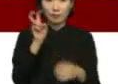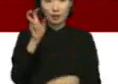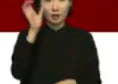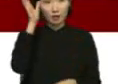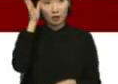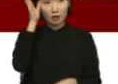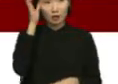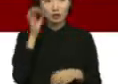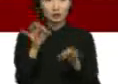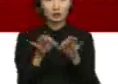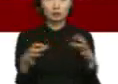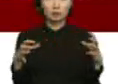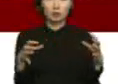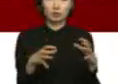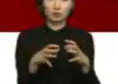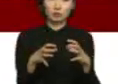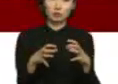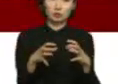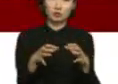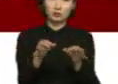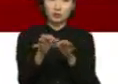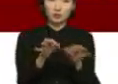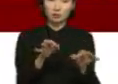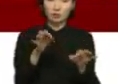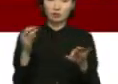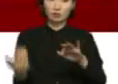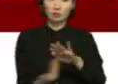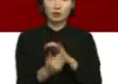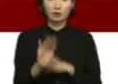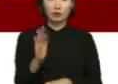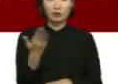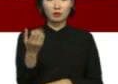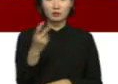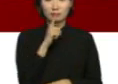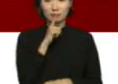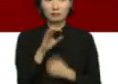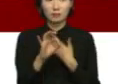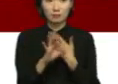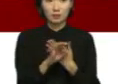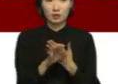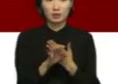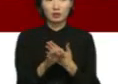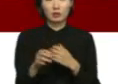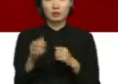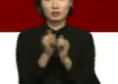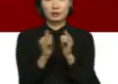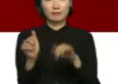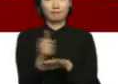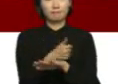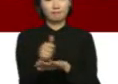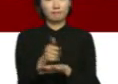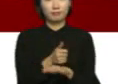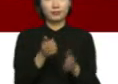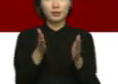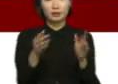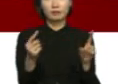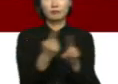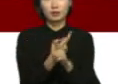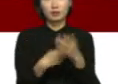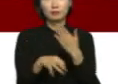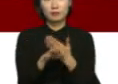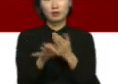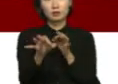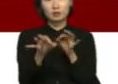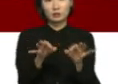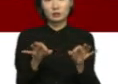모여 서시 짱 미생 정가가 된 거거든요 다시 말해서 사람들이 다니네 길이 바뀌면 시장 및